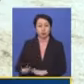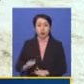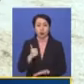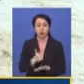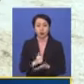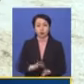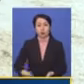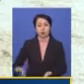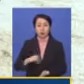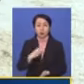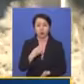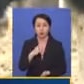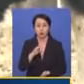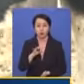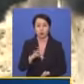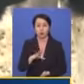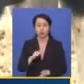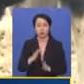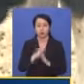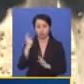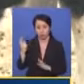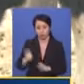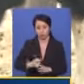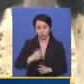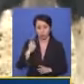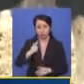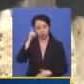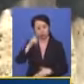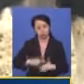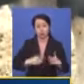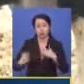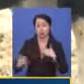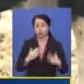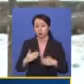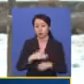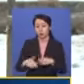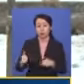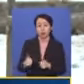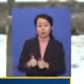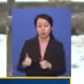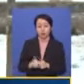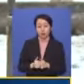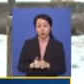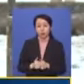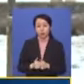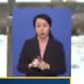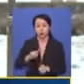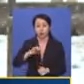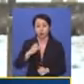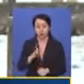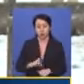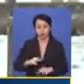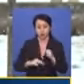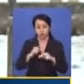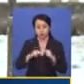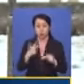акима области Марата Тасмагамбетова, у фермеров сложилось доверительное отношение с зарубежными партнерами. Кроме того, в Айртауском районе